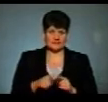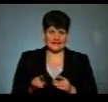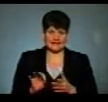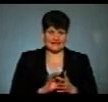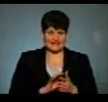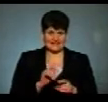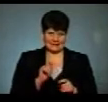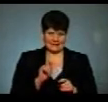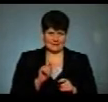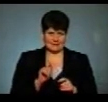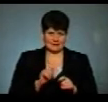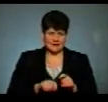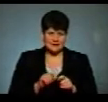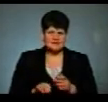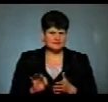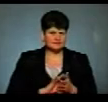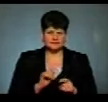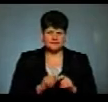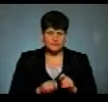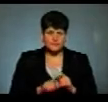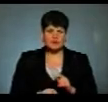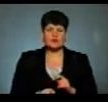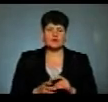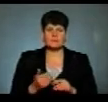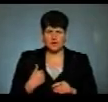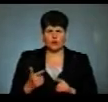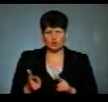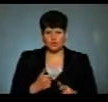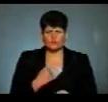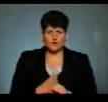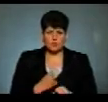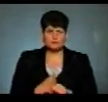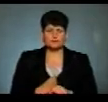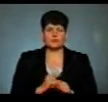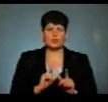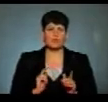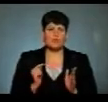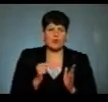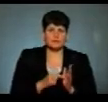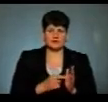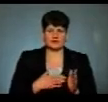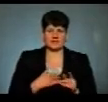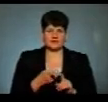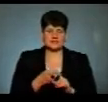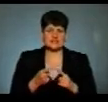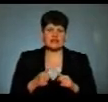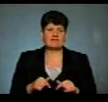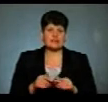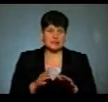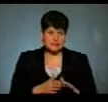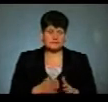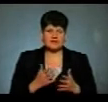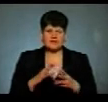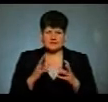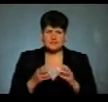і ми готові проводити тестування пацієнтам, які потрапляють в наше інфекційне відділення, але